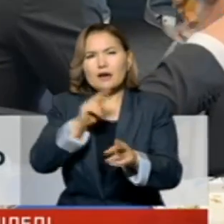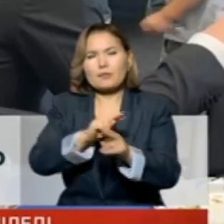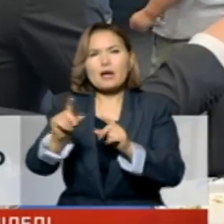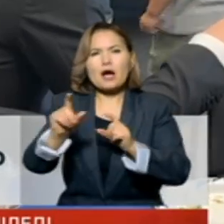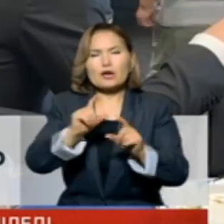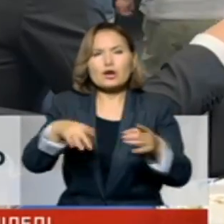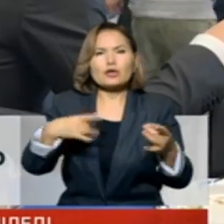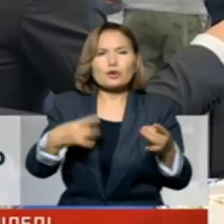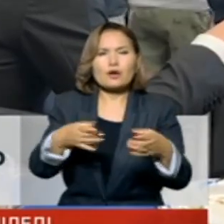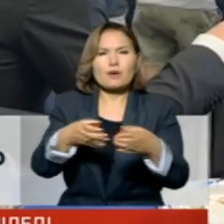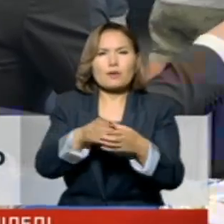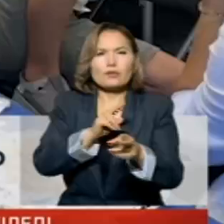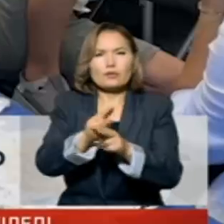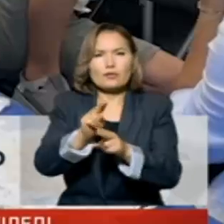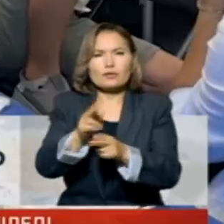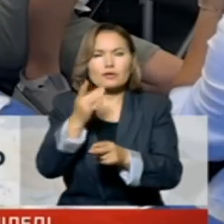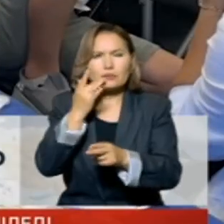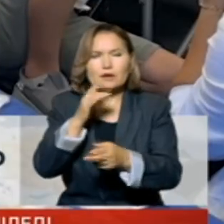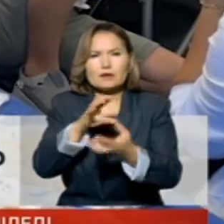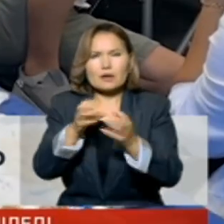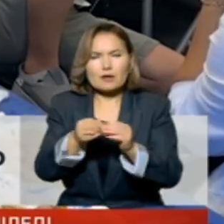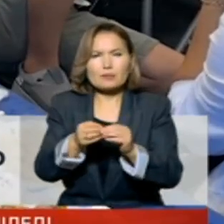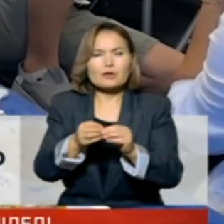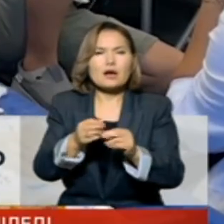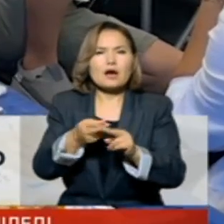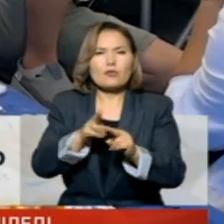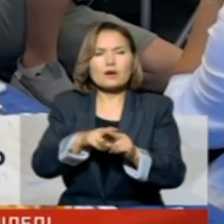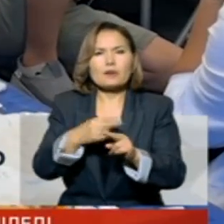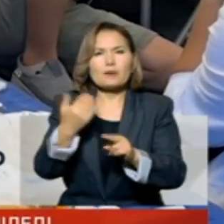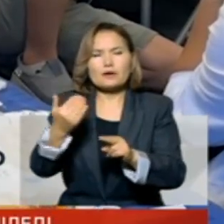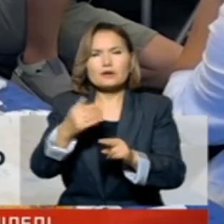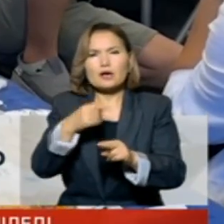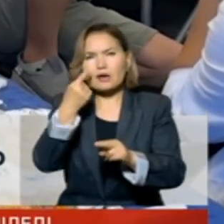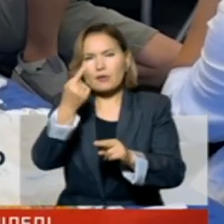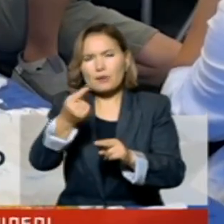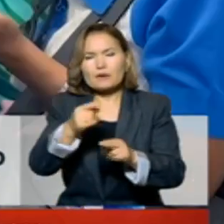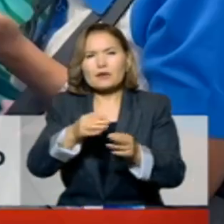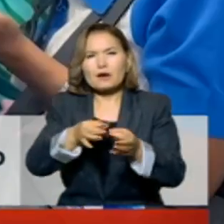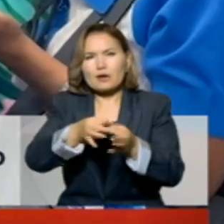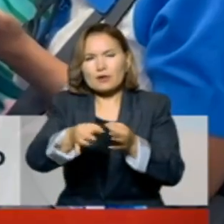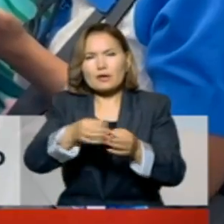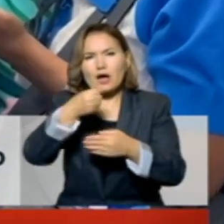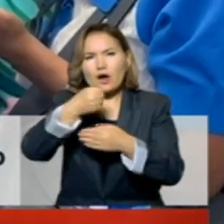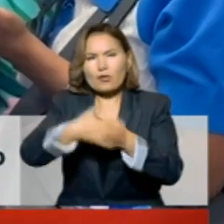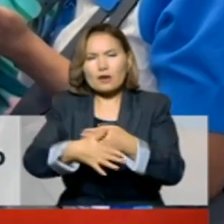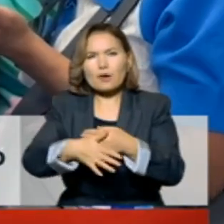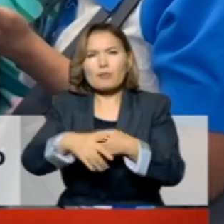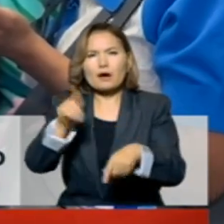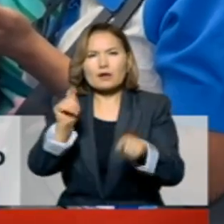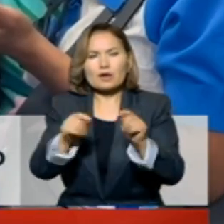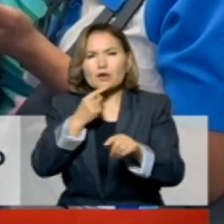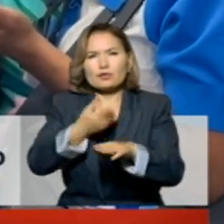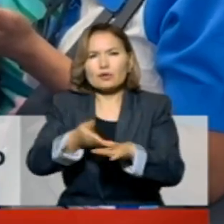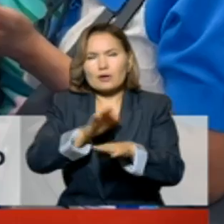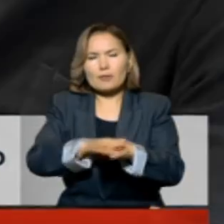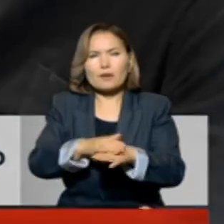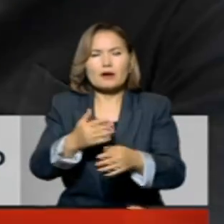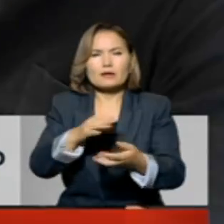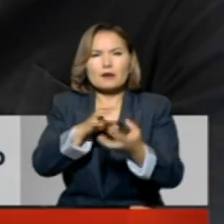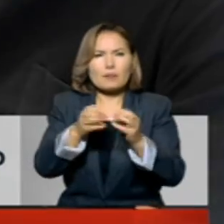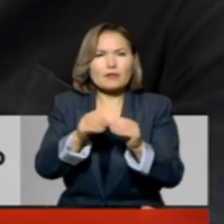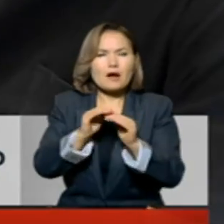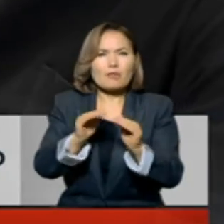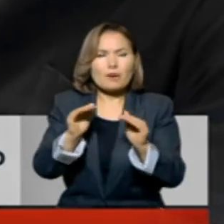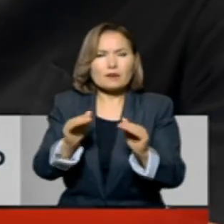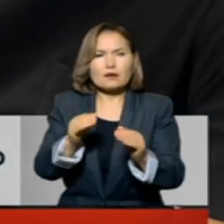және домбыра сабақтары өтіп тұрады. Бірақ тұрақты емес. Себебі шалғайлау жерде орналасқан орталыққа келіп кету көп атана үшін қиындық